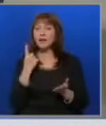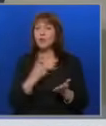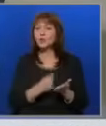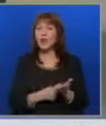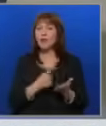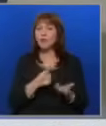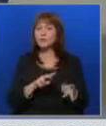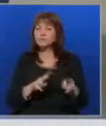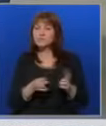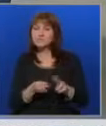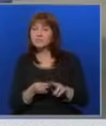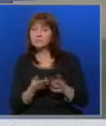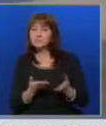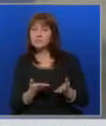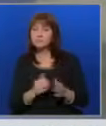Здравей!